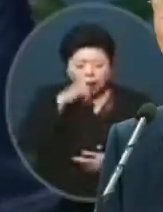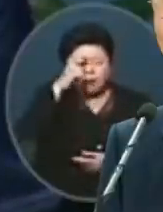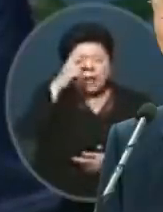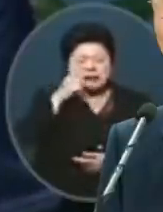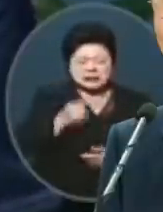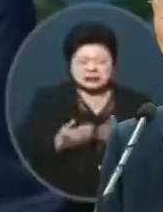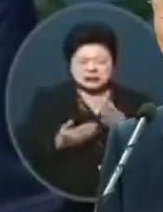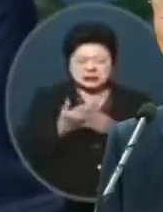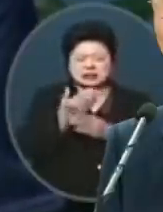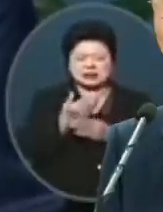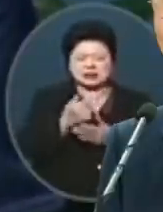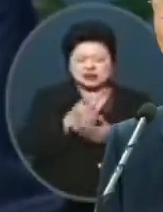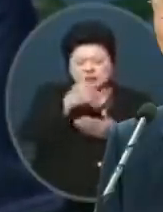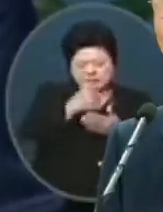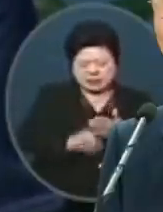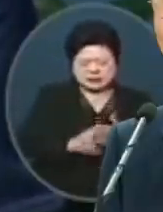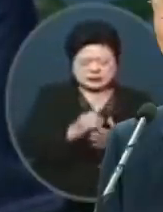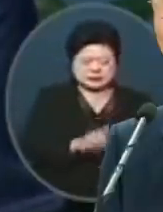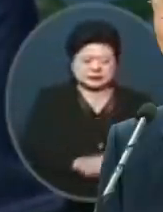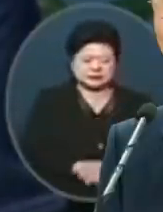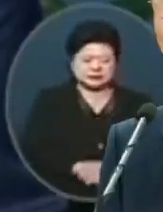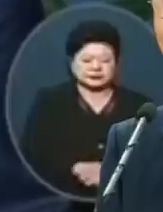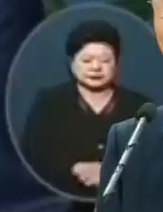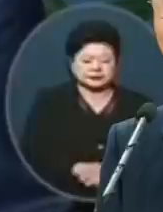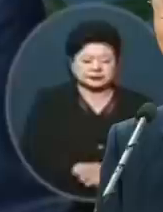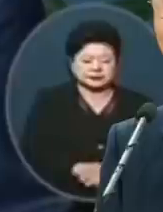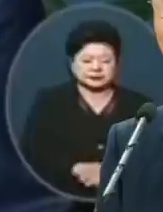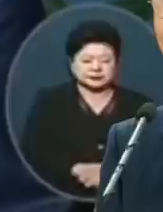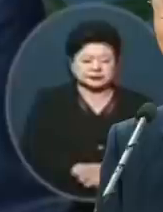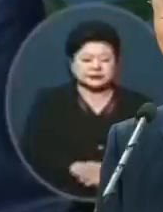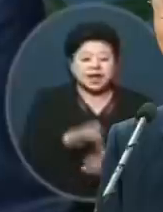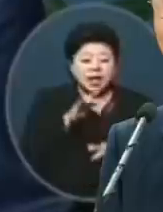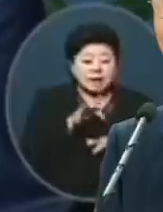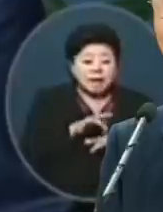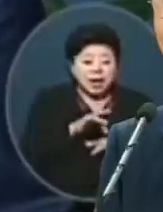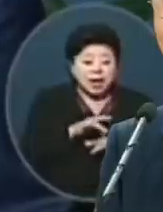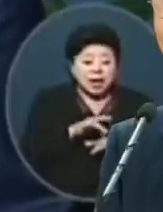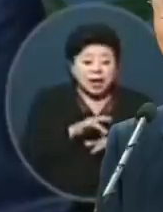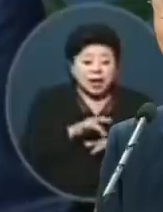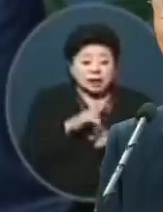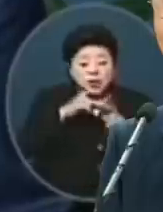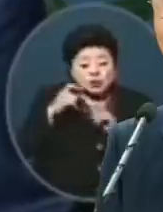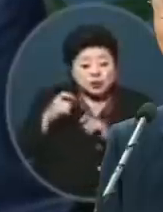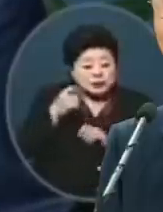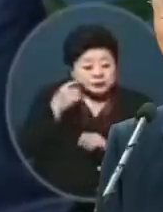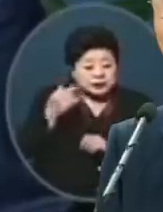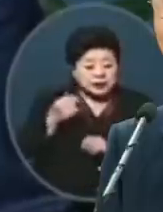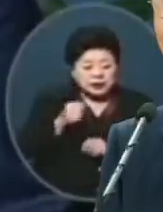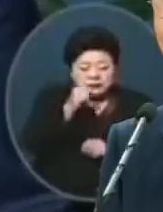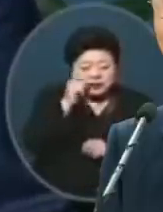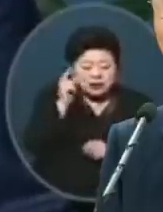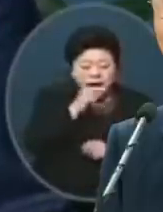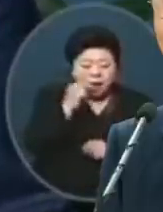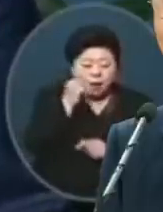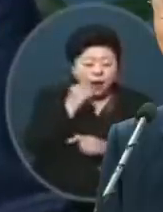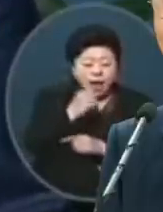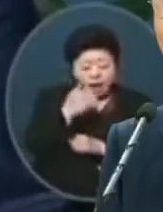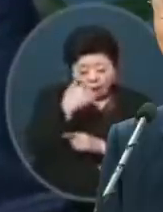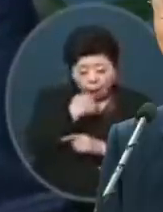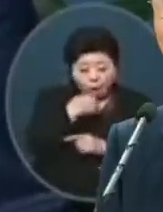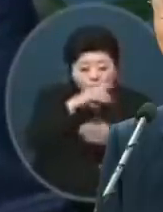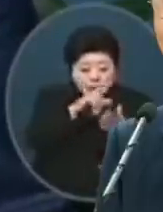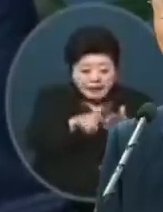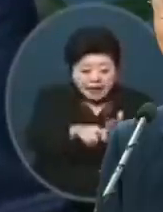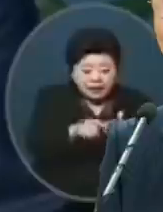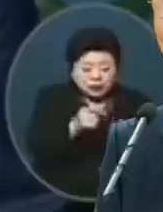오만해져서 타락한 것입니다. 마귀가 어떻게 꾀했냐면 선악과를 따먹는